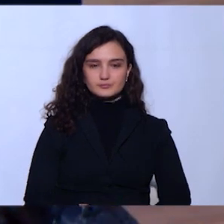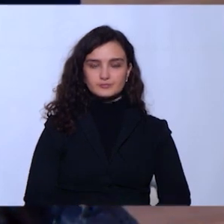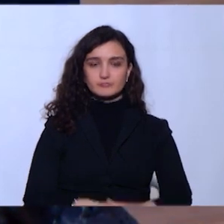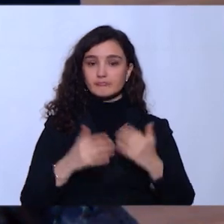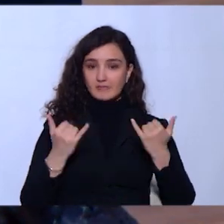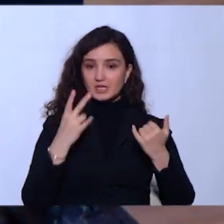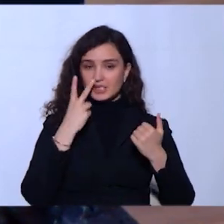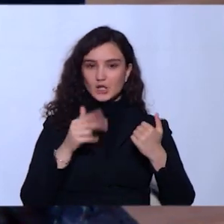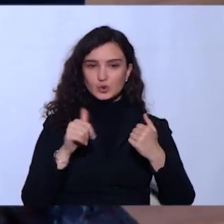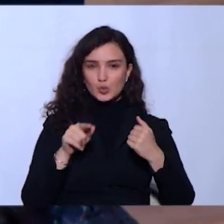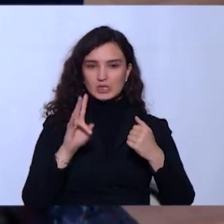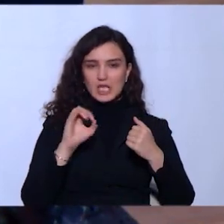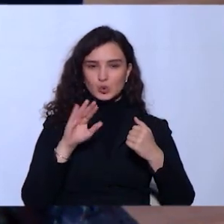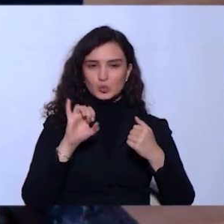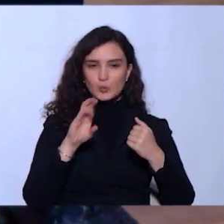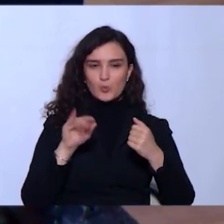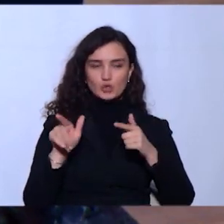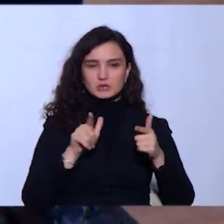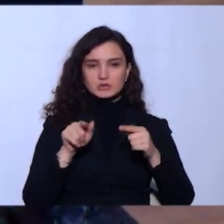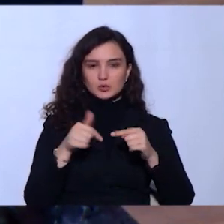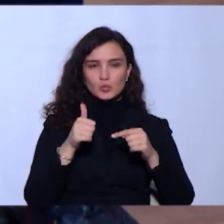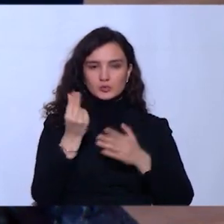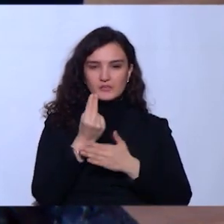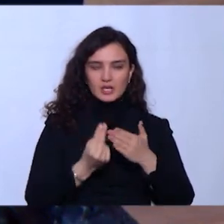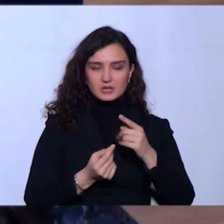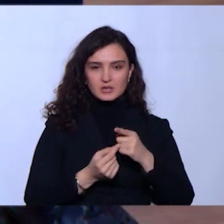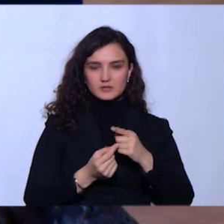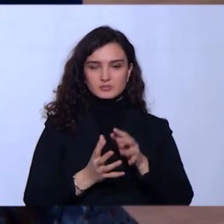აი ხა ნახეთ ნატურმორტს, როცა მე ამას დავხატავ,